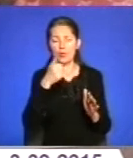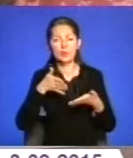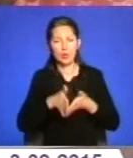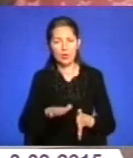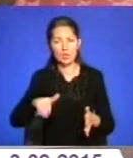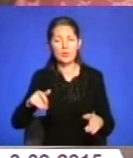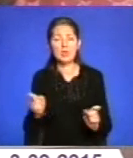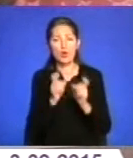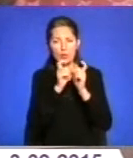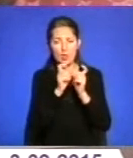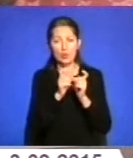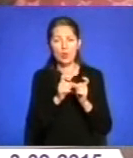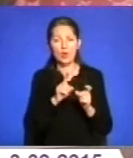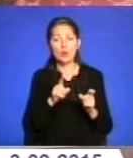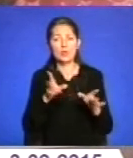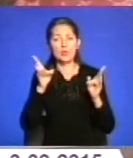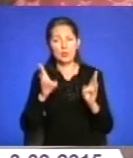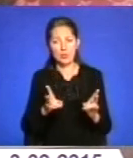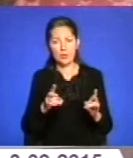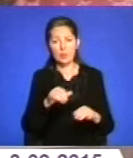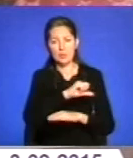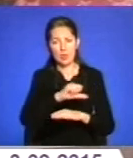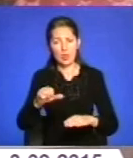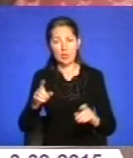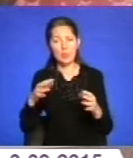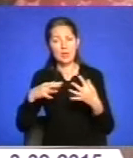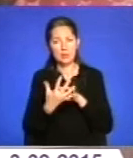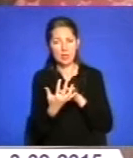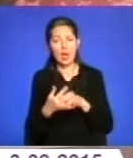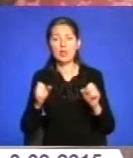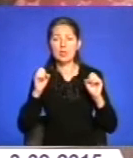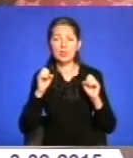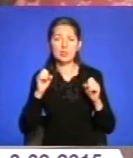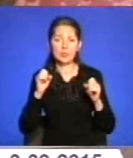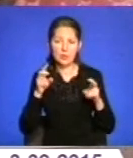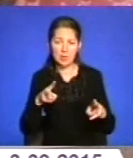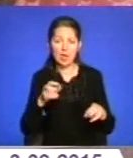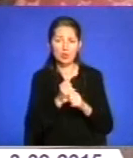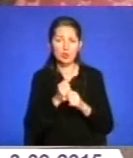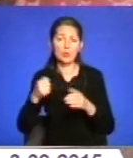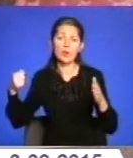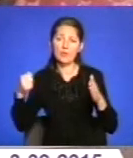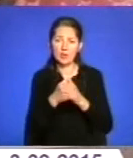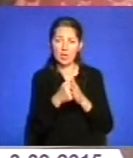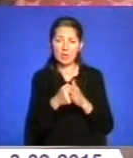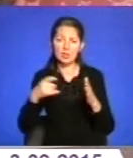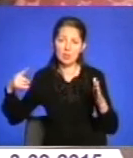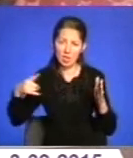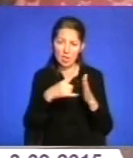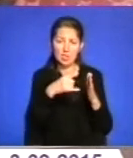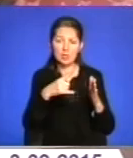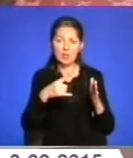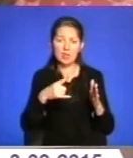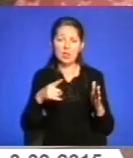конфлікту з потерпілим за межами села умисно скоїв наїзд на даного громадянина, внаслідок